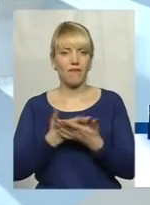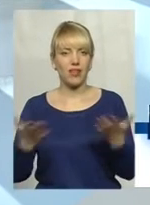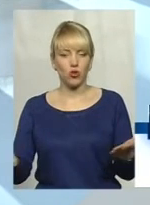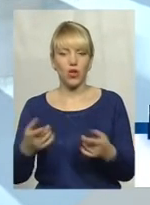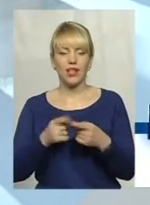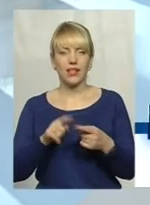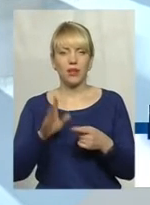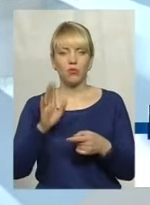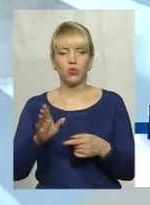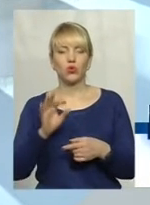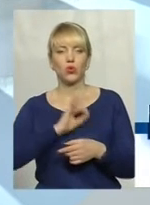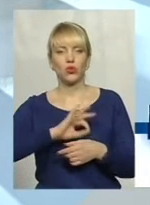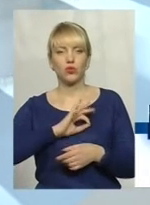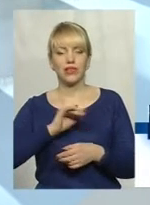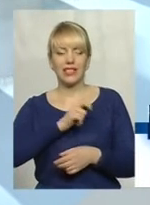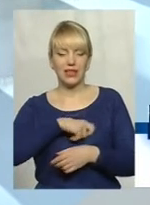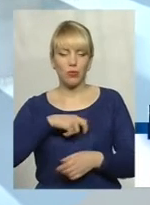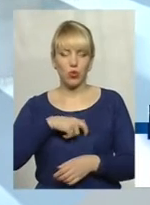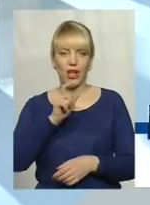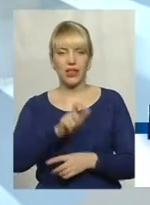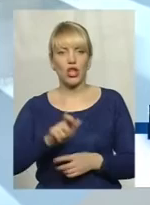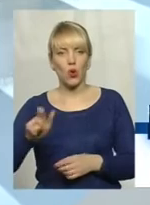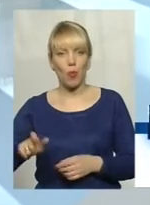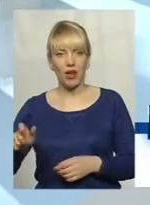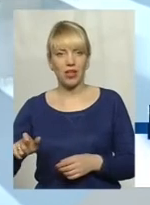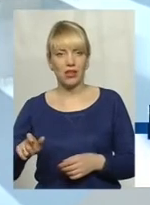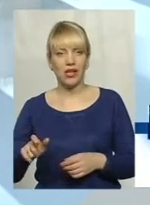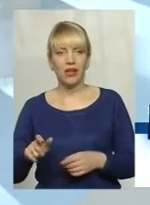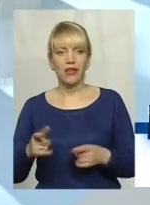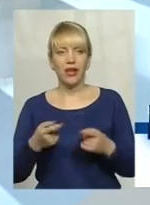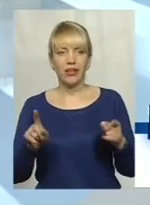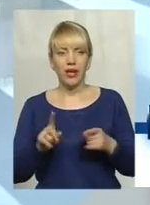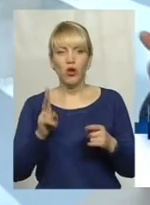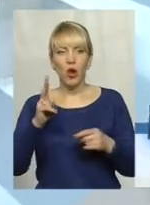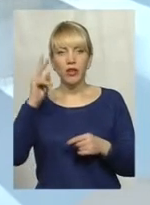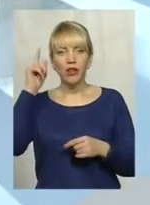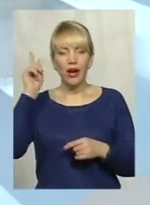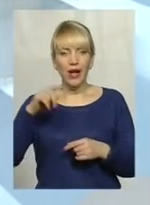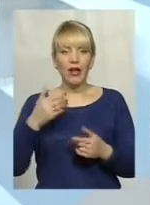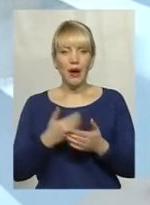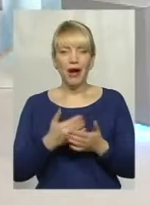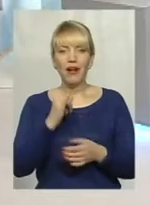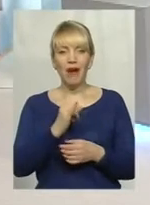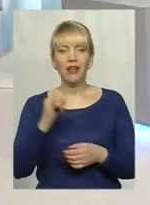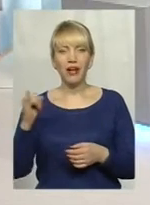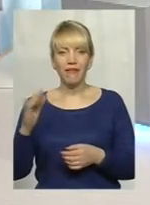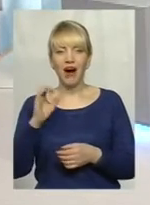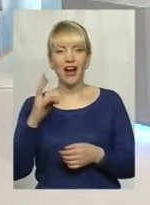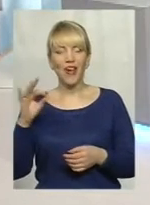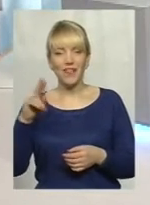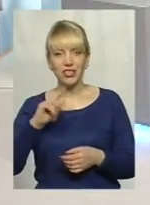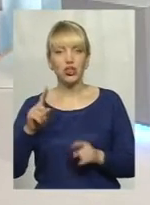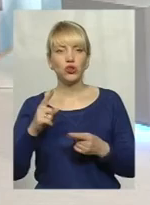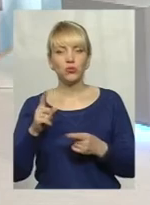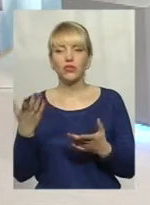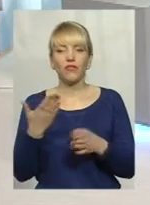користуватися не тільки депутати, але й громадяни. Тобто якісь громадські активісти, які знають, от там Іван Іванович якийсь умовний виділив собі